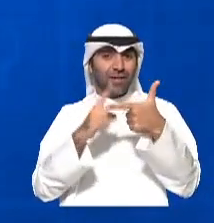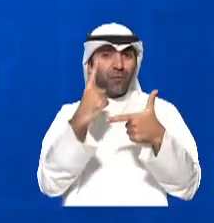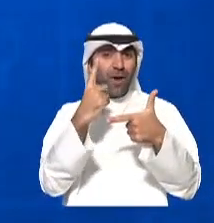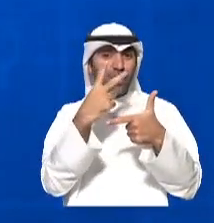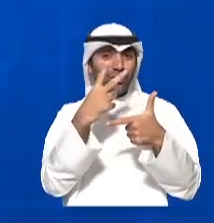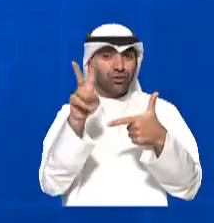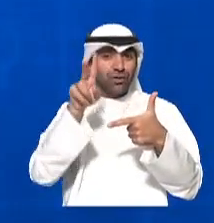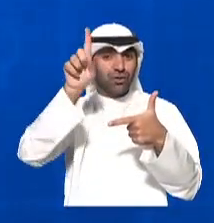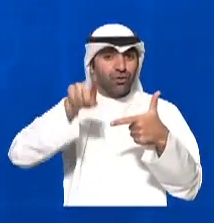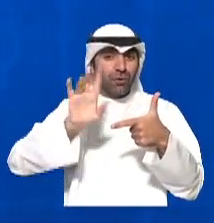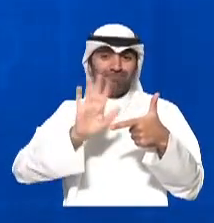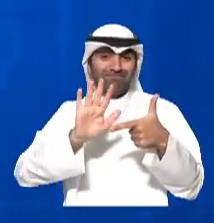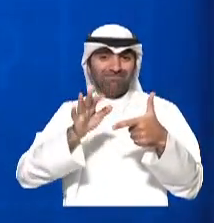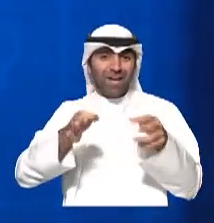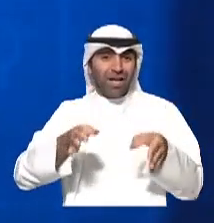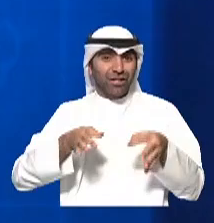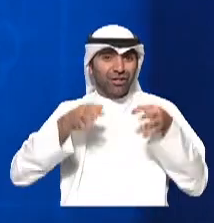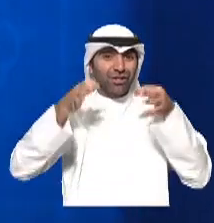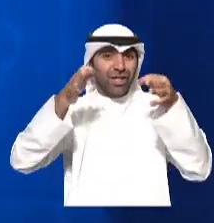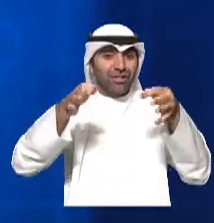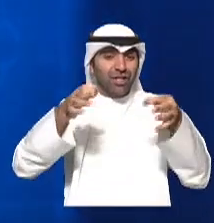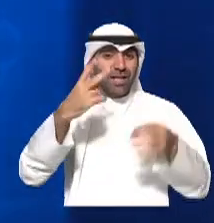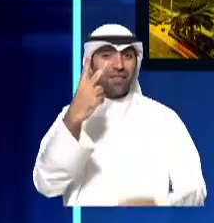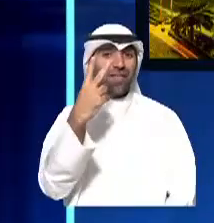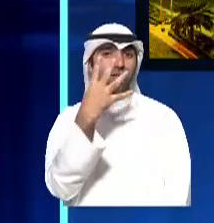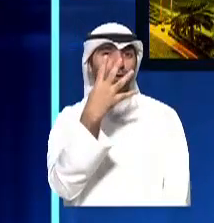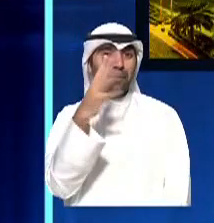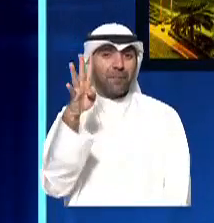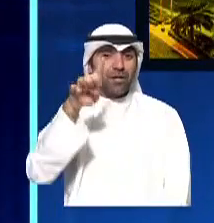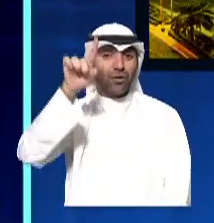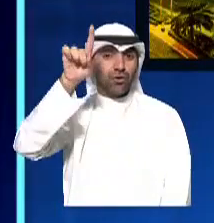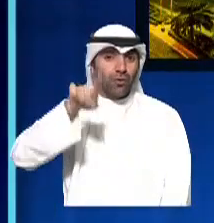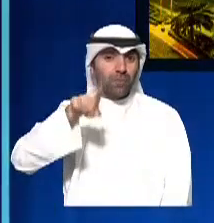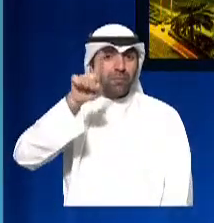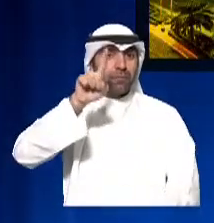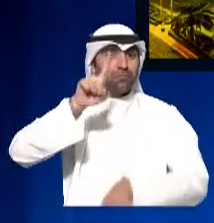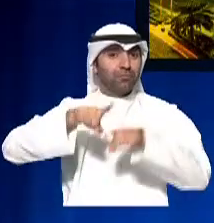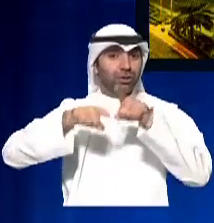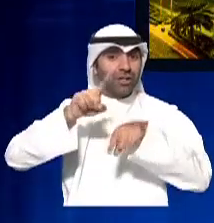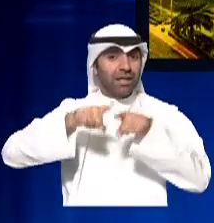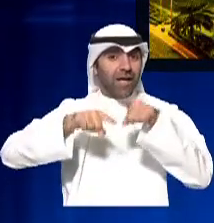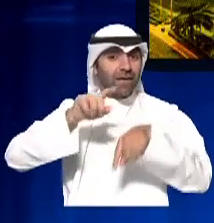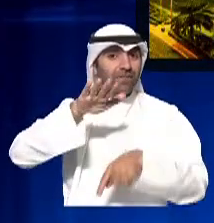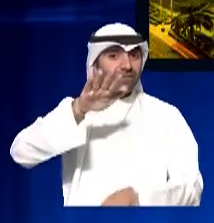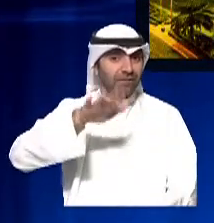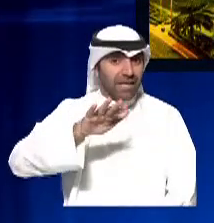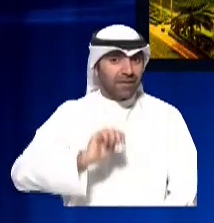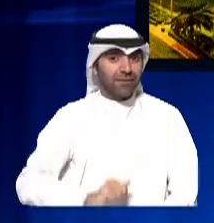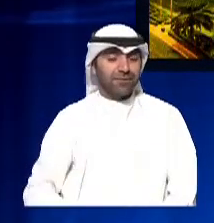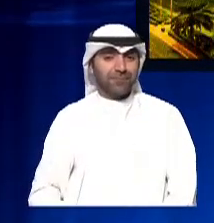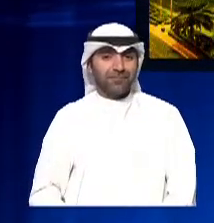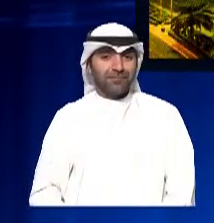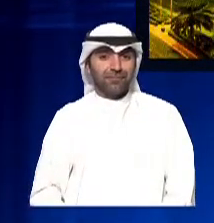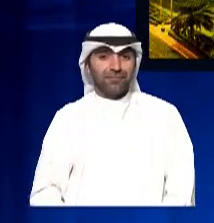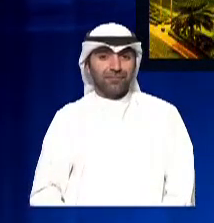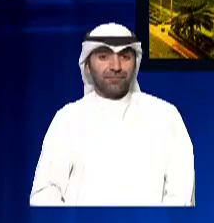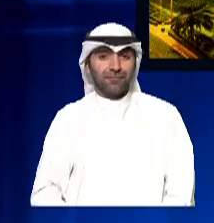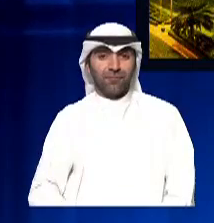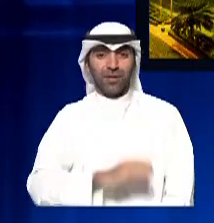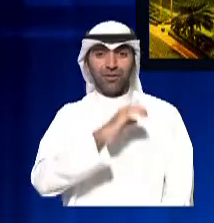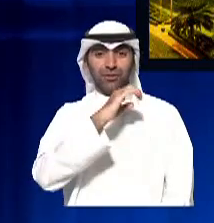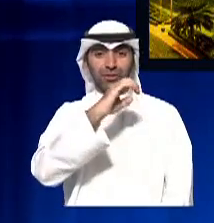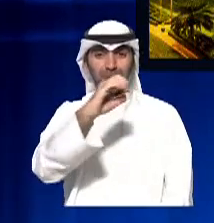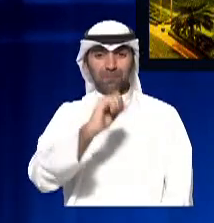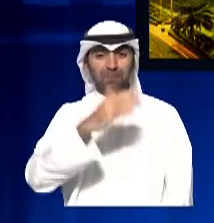الله ويعطيكم العافية. طبعا الكل مطلع على الوضع بالعالم وأيضا الوضع المحلي فيما يخص